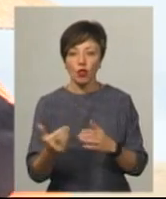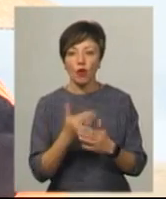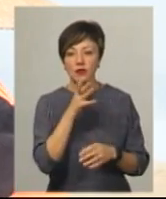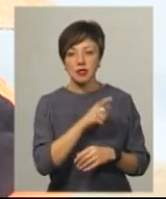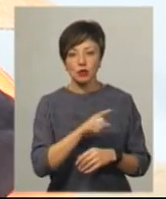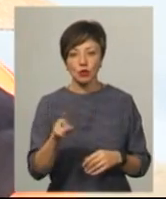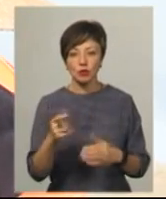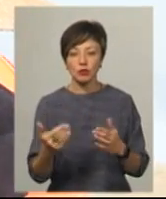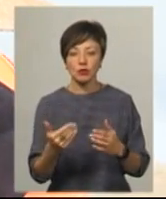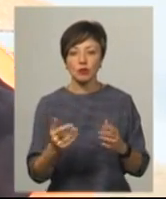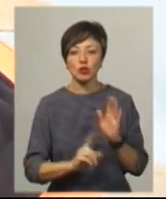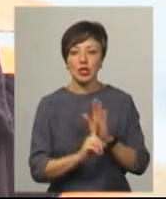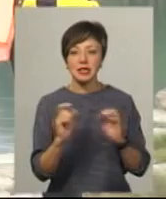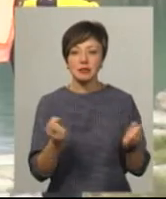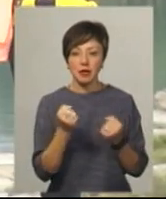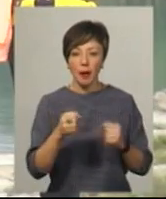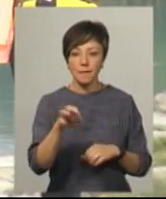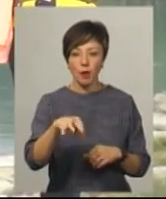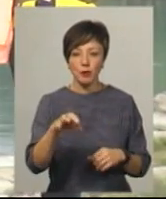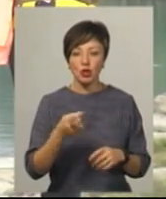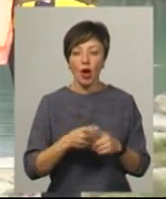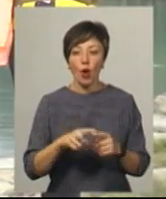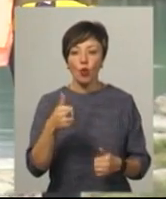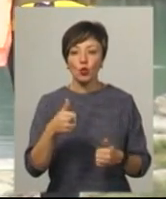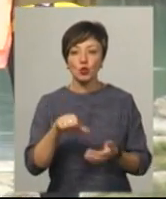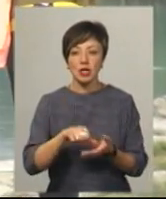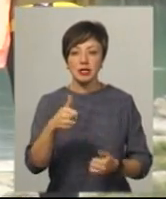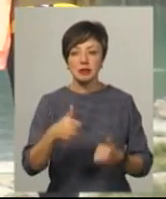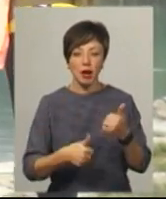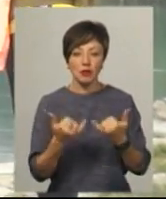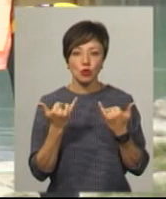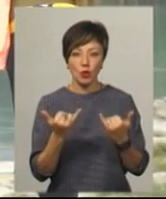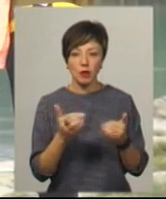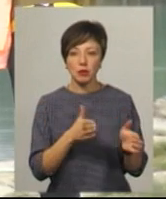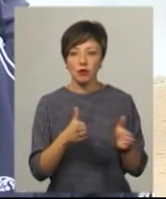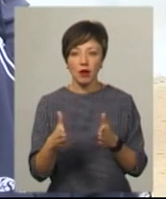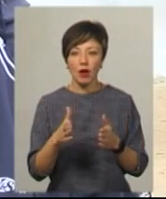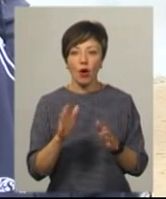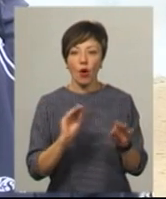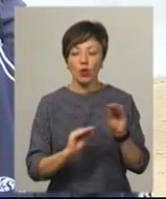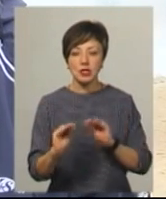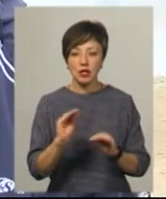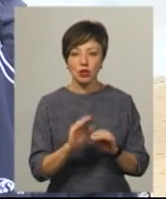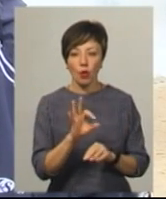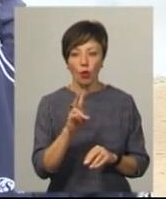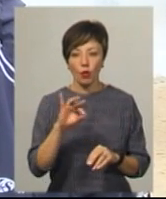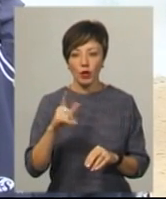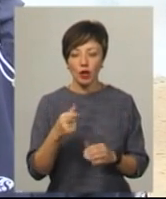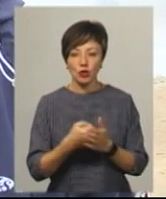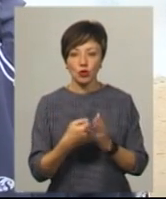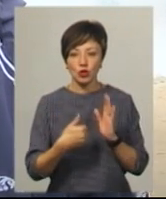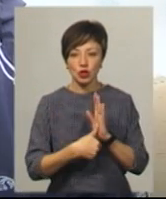у нас починається знову з зими, знову з мармишки. Учасник змагань Віталій Літвиченко сьогодні підготував оснащення для окуня. До 6